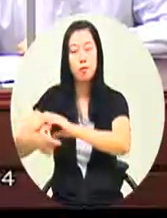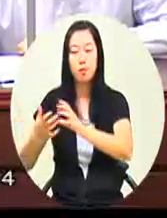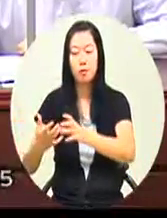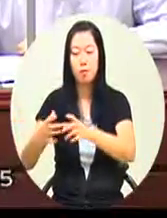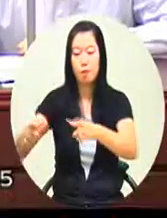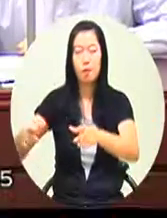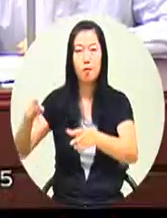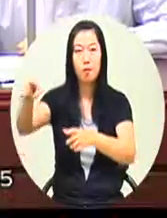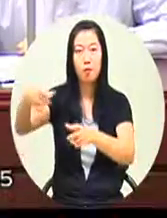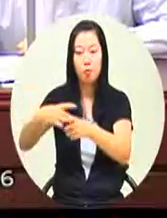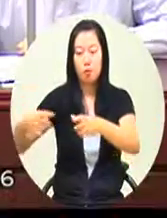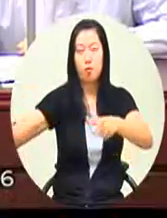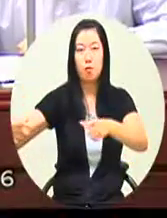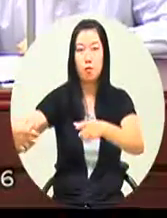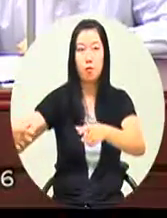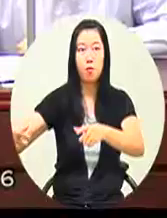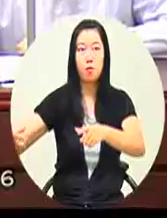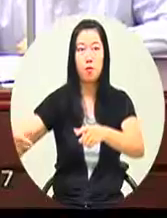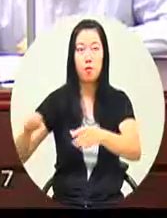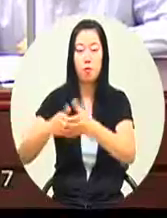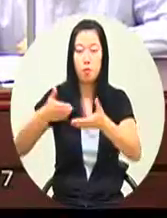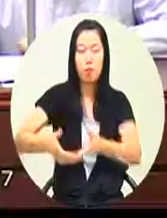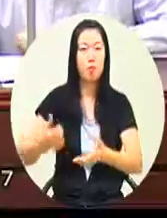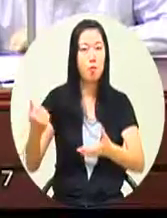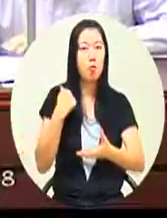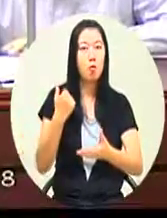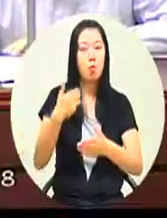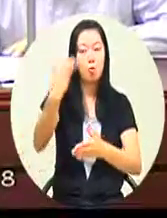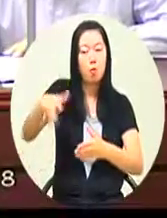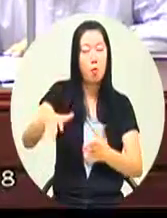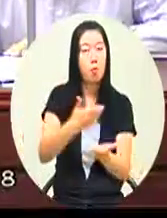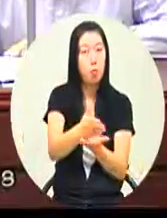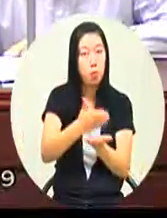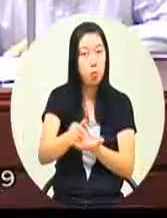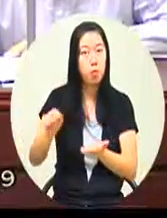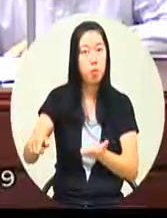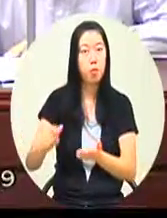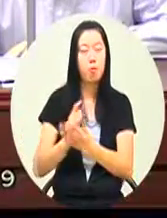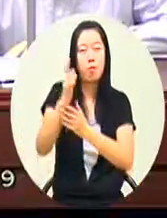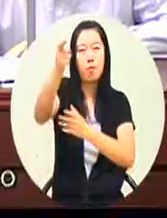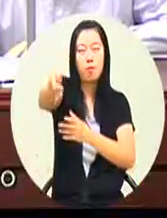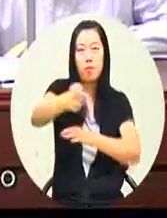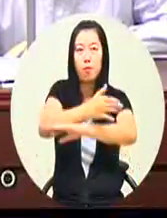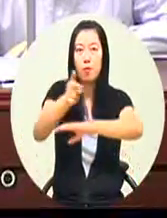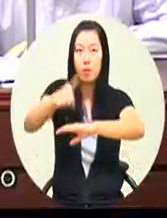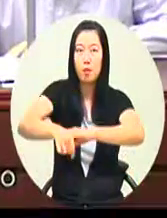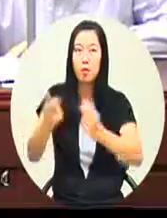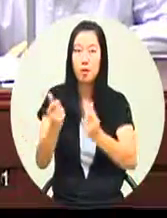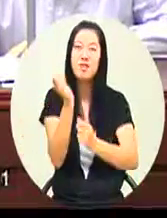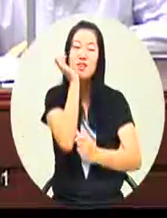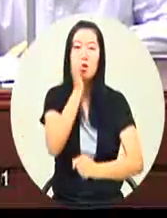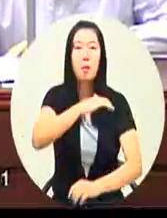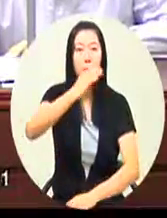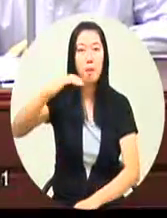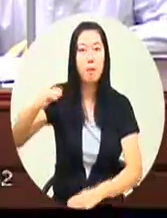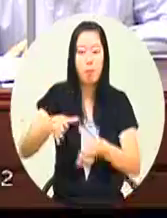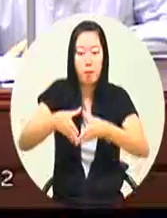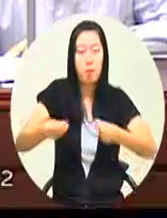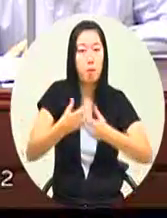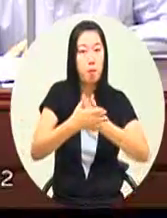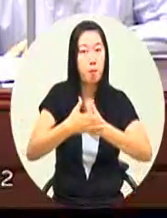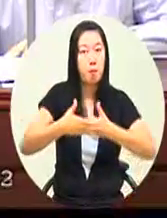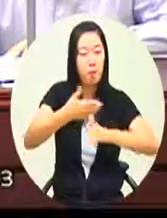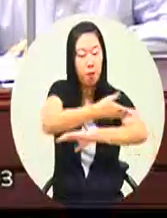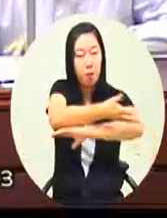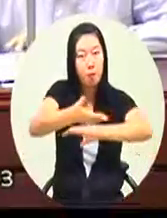较广，而且它是用重力排水，所以就是郊区的部分，像我们冈山的一些点宝溪的自洪池，或者